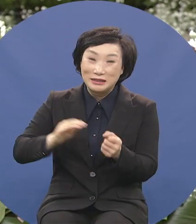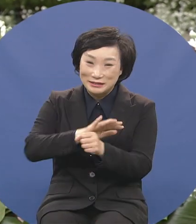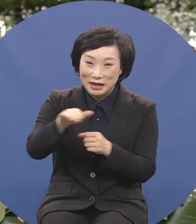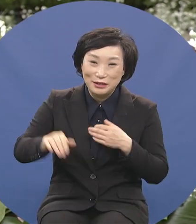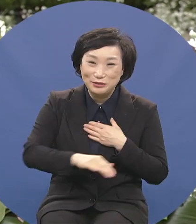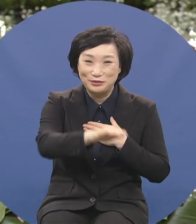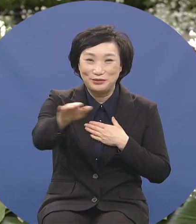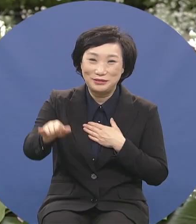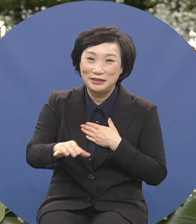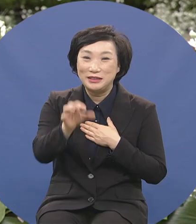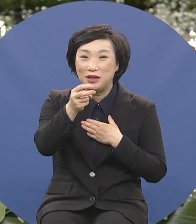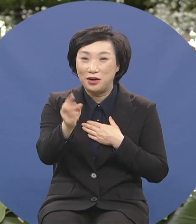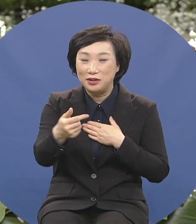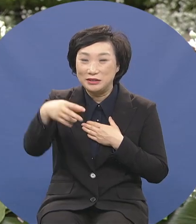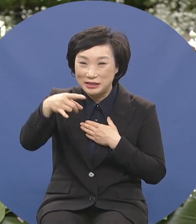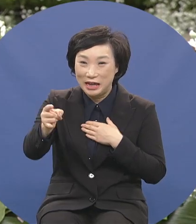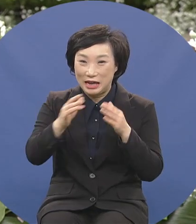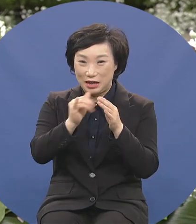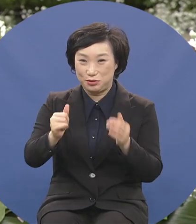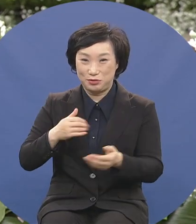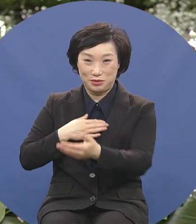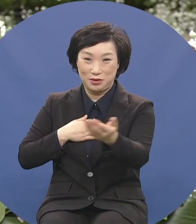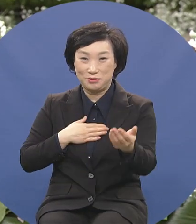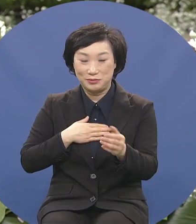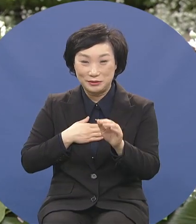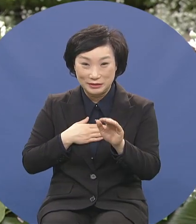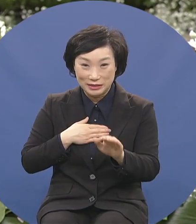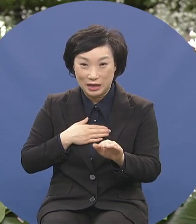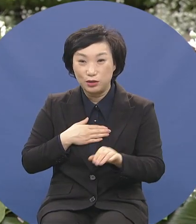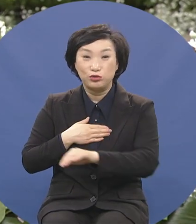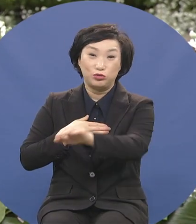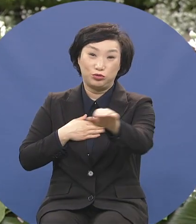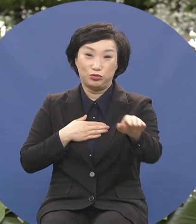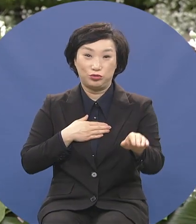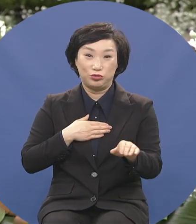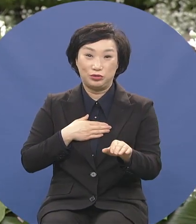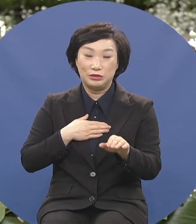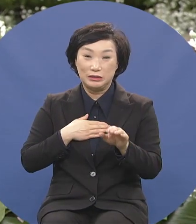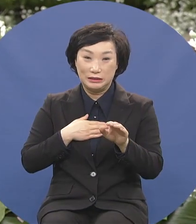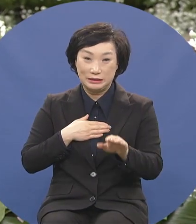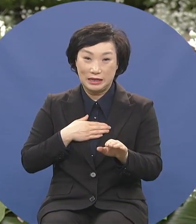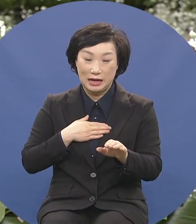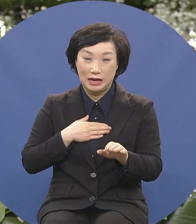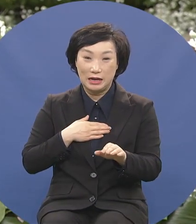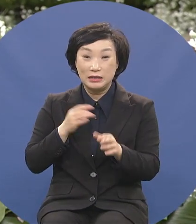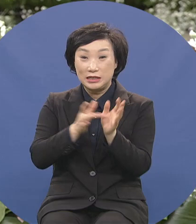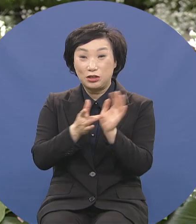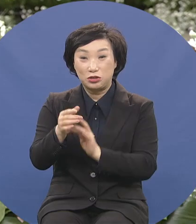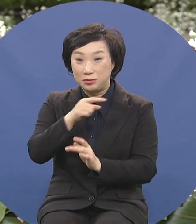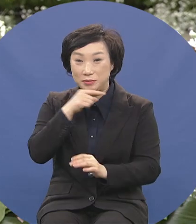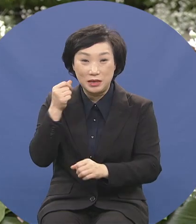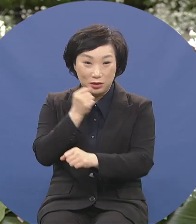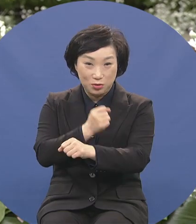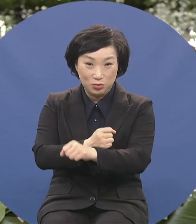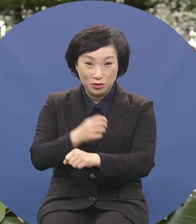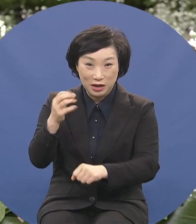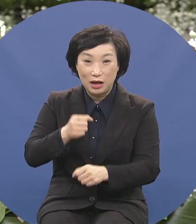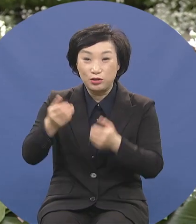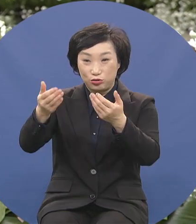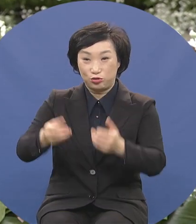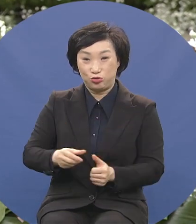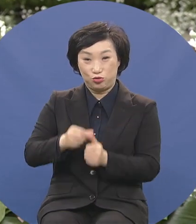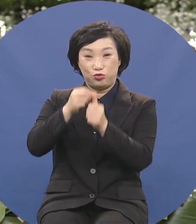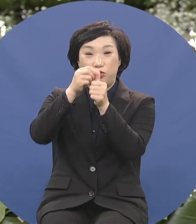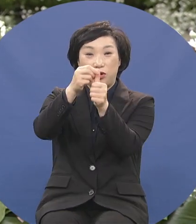사랑하는 연세가족이요, 우리는 예수 피의 공로로 주신